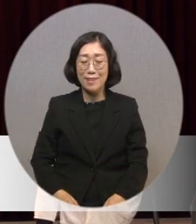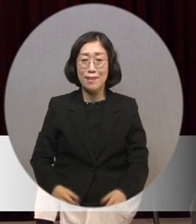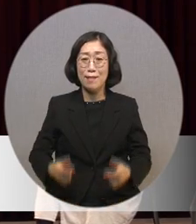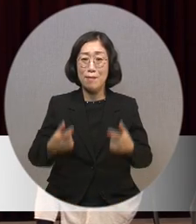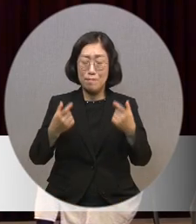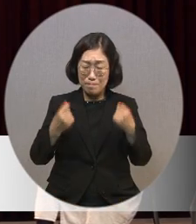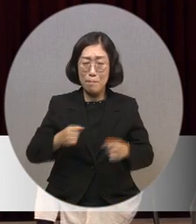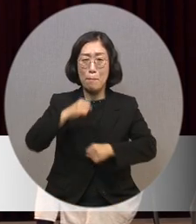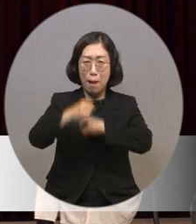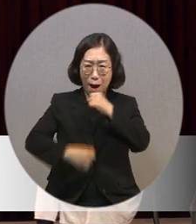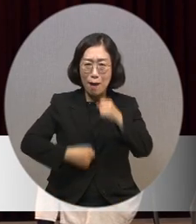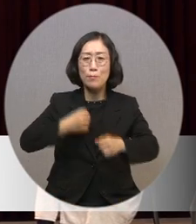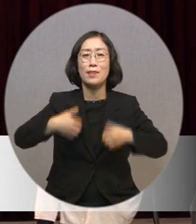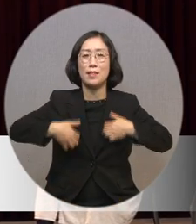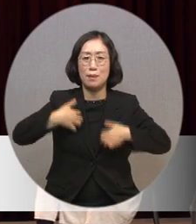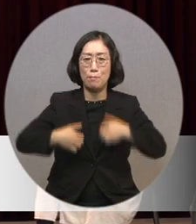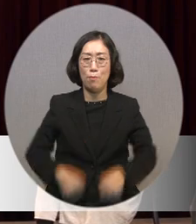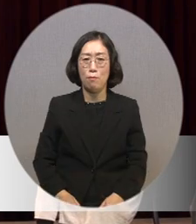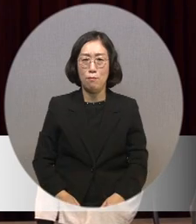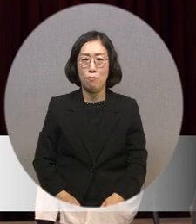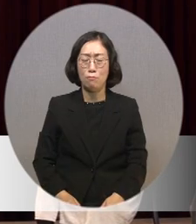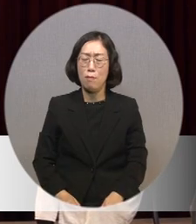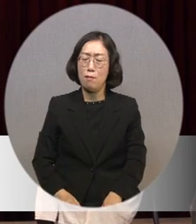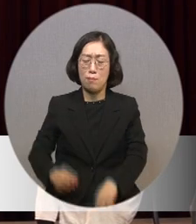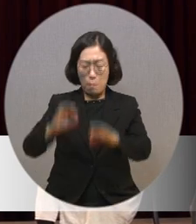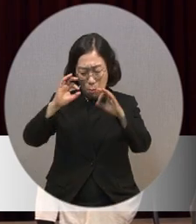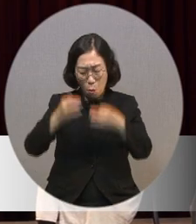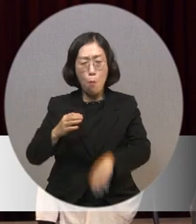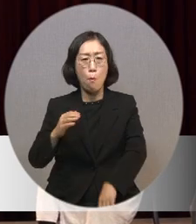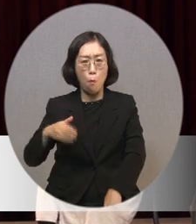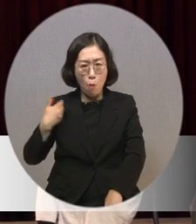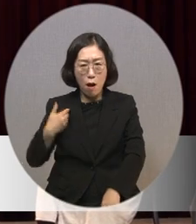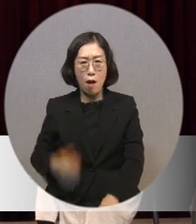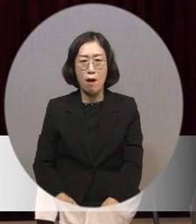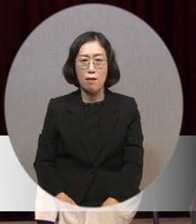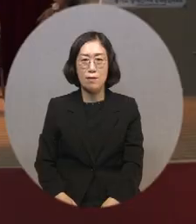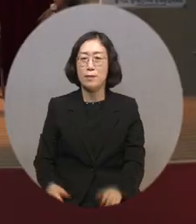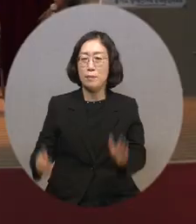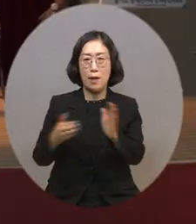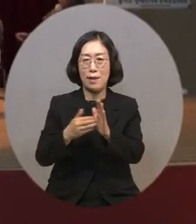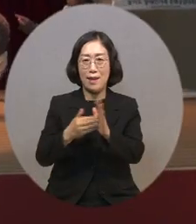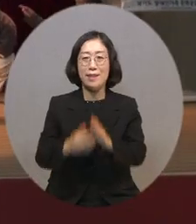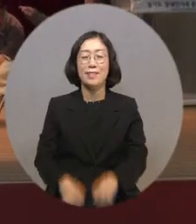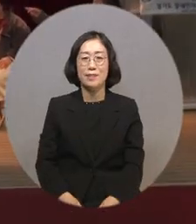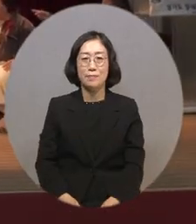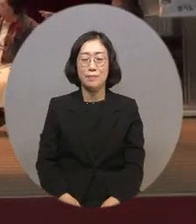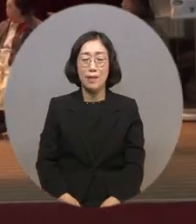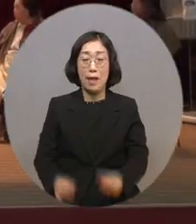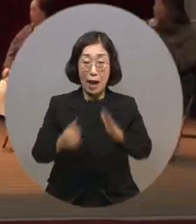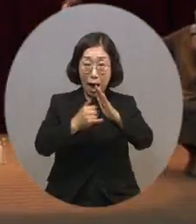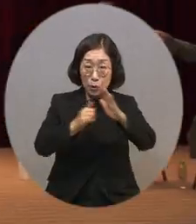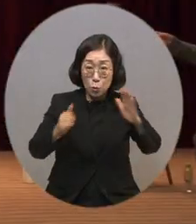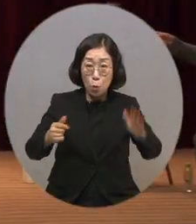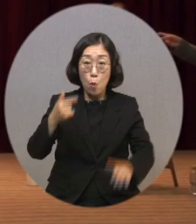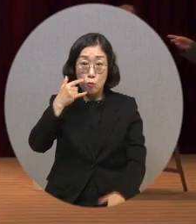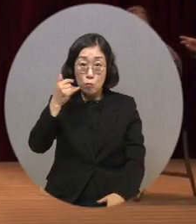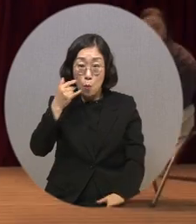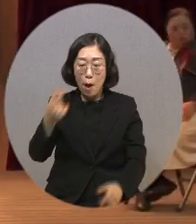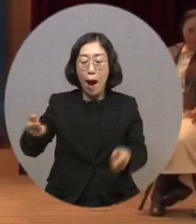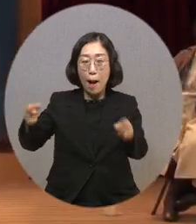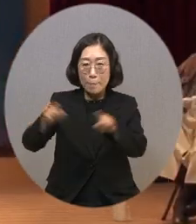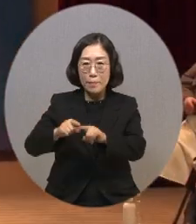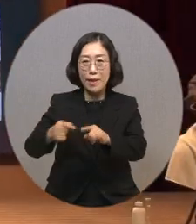한다, 나도 참 모른다, 그만해야지, 은혜. 작가의 가족, 부모님이